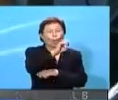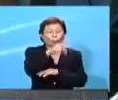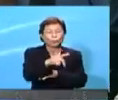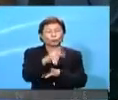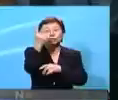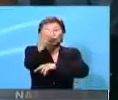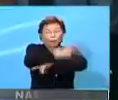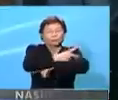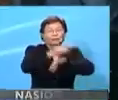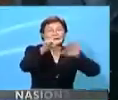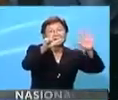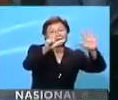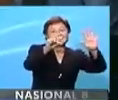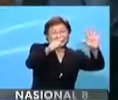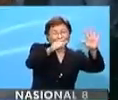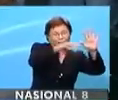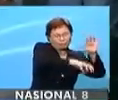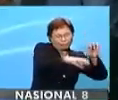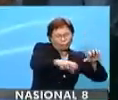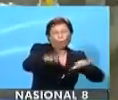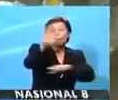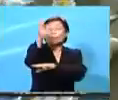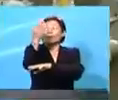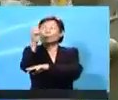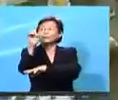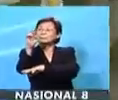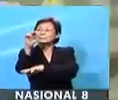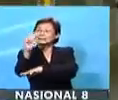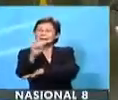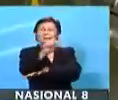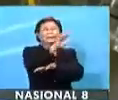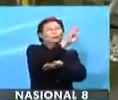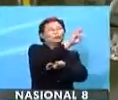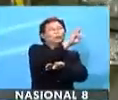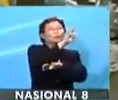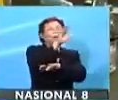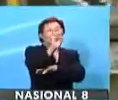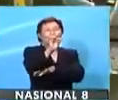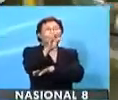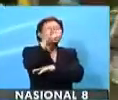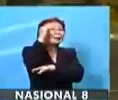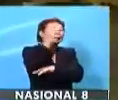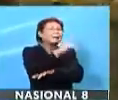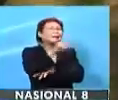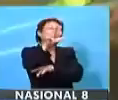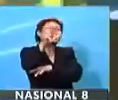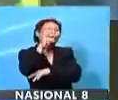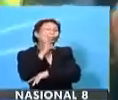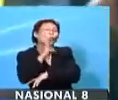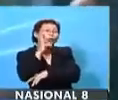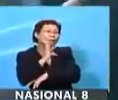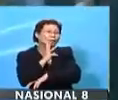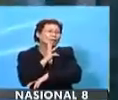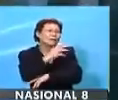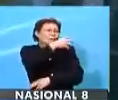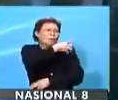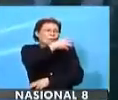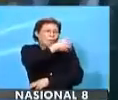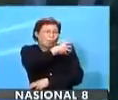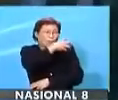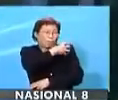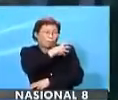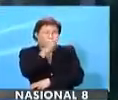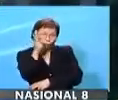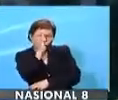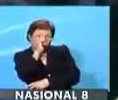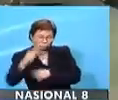Operasi dua hari di enam lokasi sekitar daerah Pokok Sena turut menahan 78 lelaki dan 3 wanita. Menurut Timbalan Komander Pasukan Khas Taktikal dan